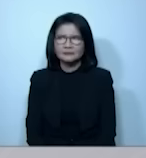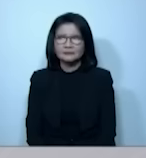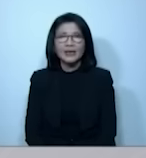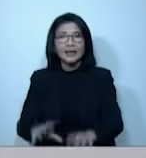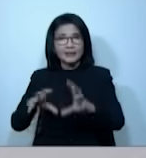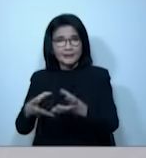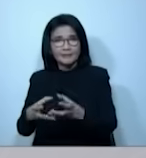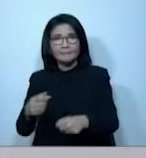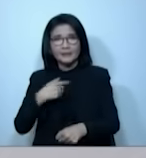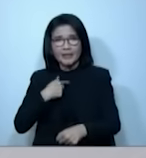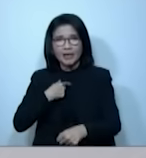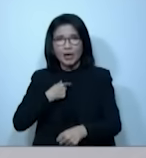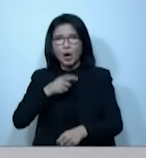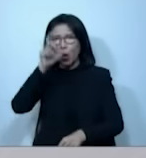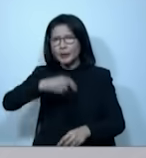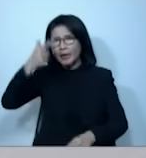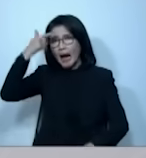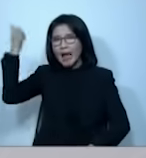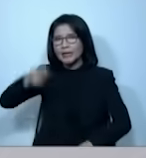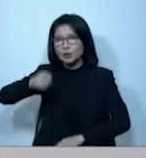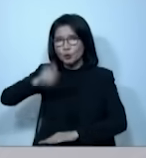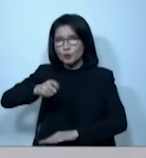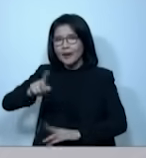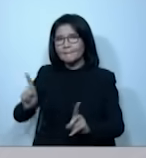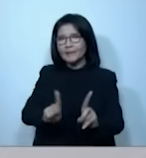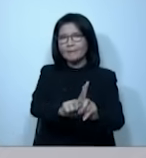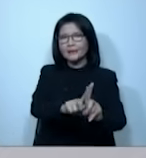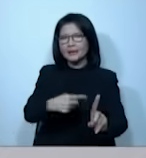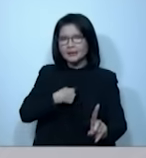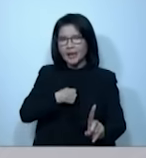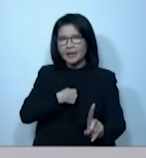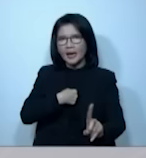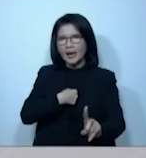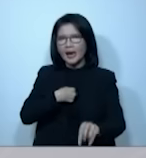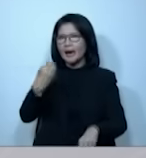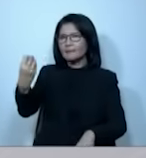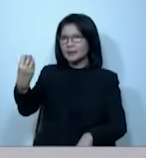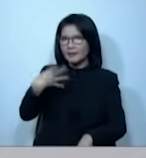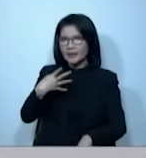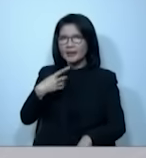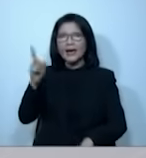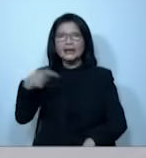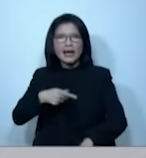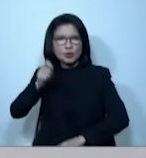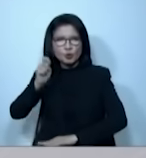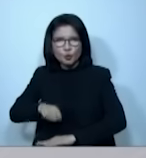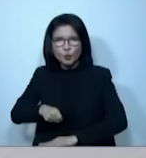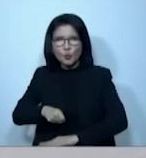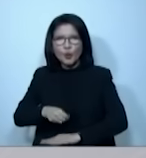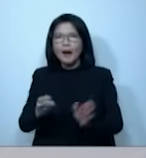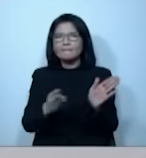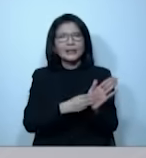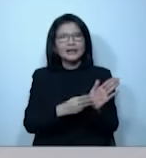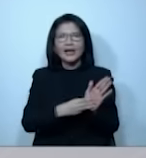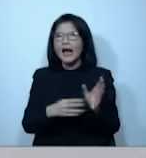tim saya para pakar hukum yang mendampingi saya menyampaikan bahwa dari segi hukum tidak ada